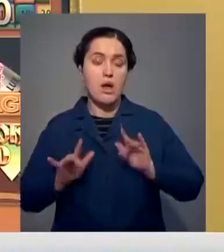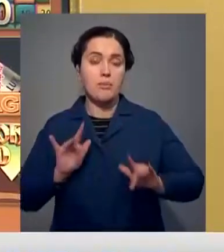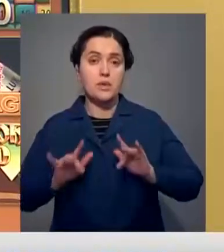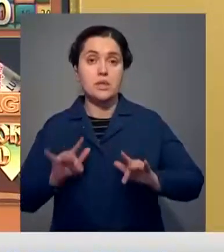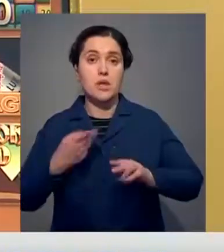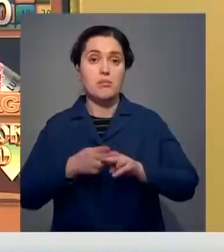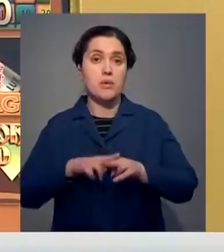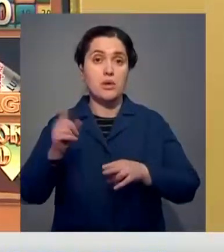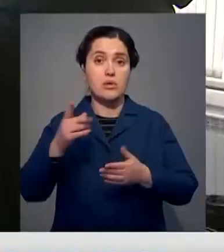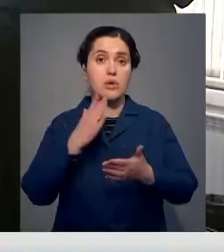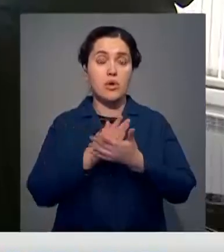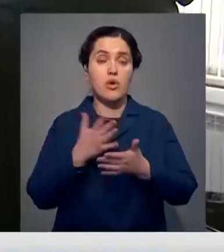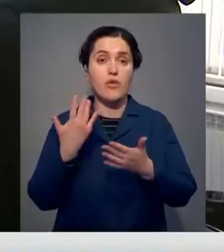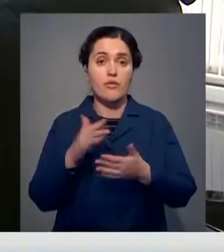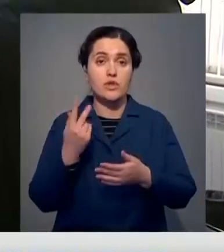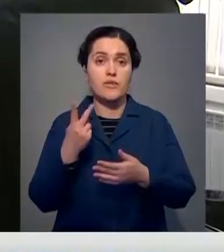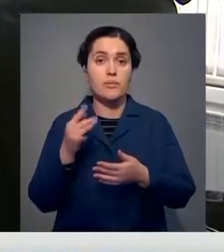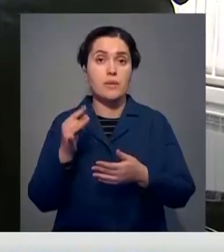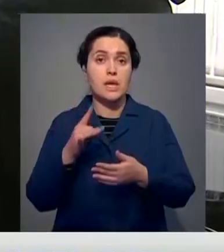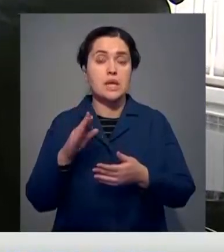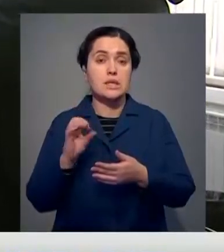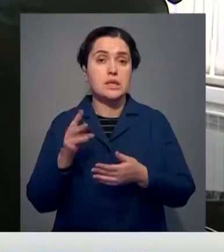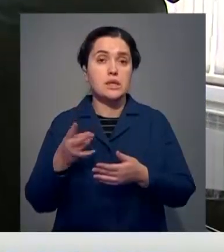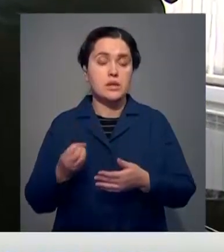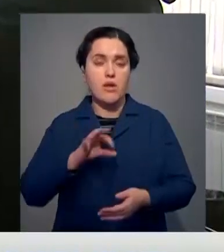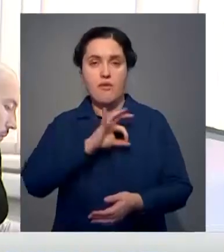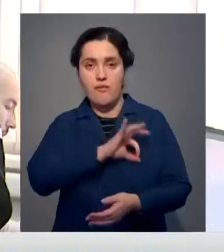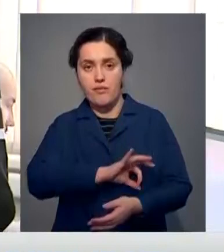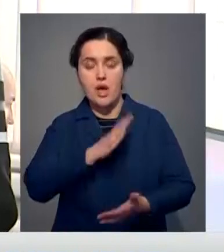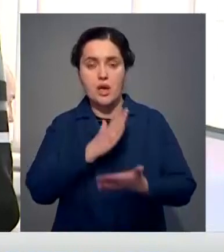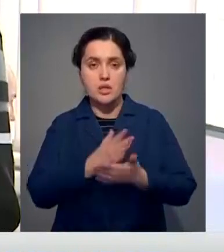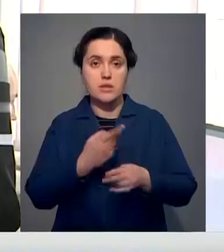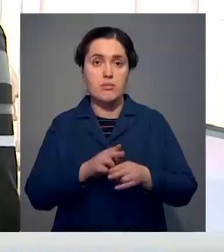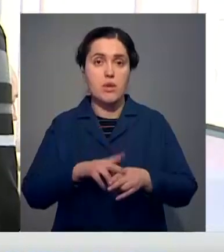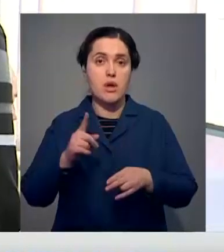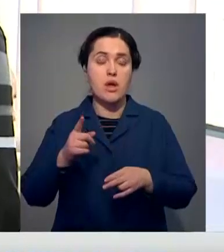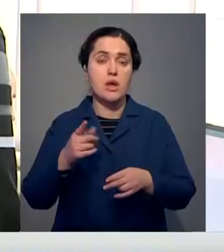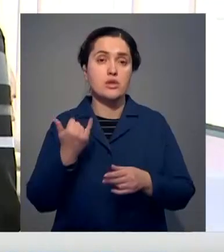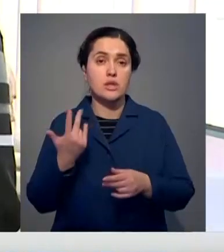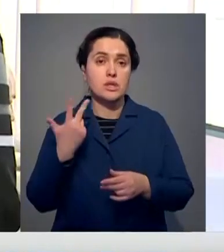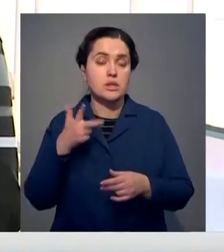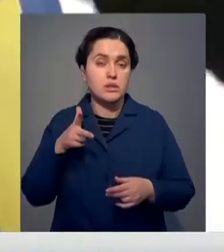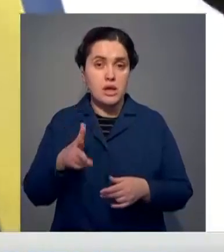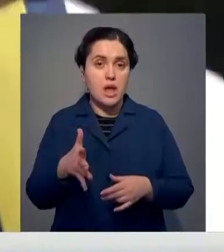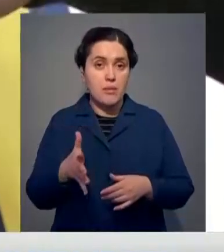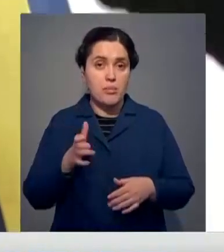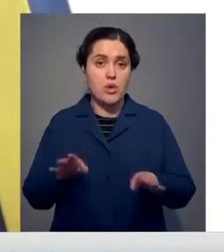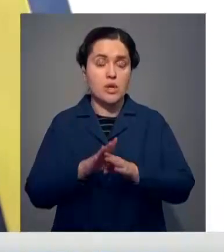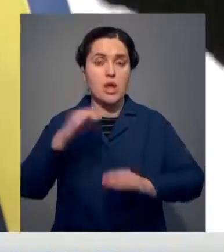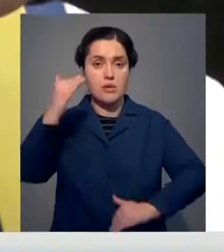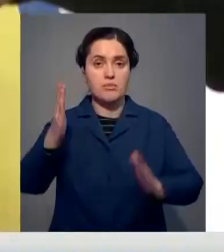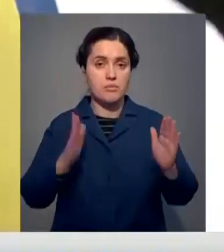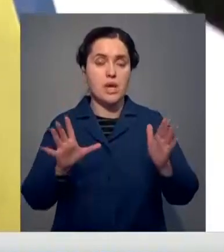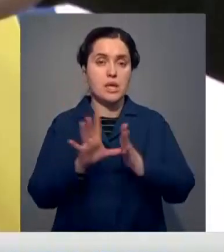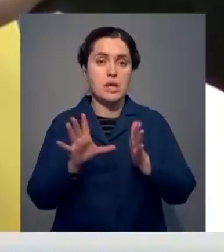теневого оборота выведено более 2 миллиардов тенге за 5 месяцев. Сейчас в Казахстане установлено 3500 таких терминалов